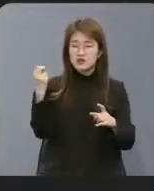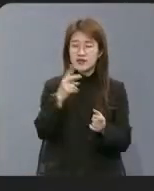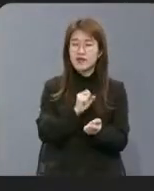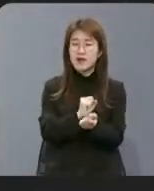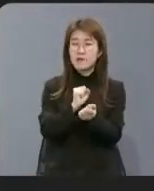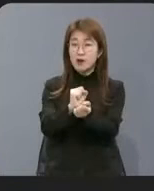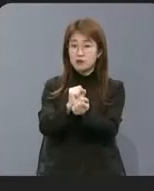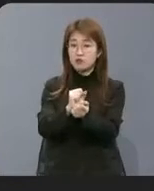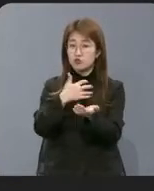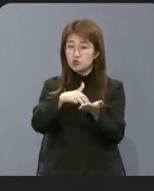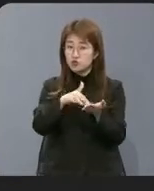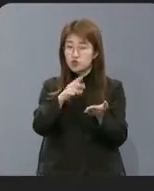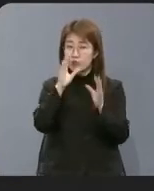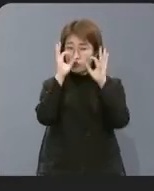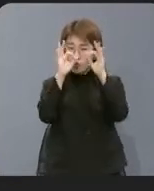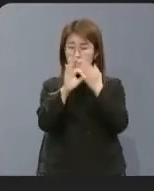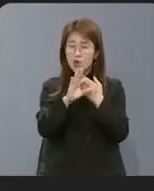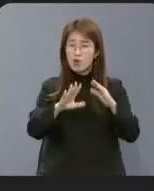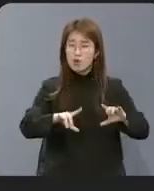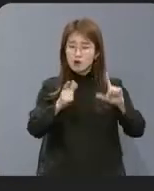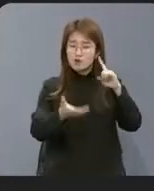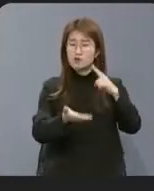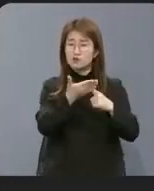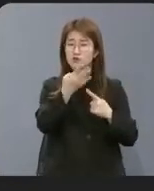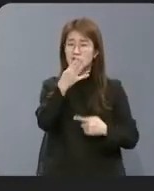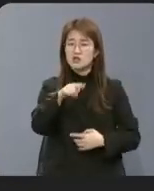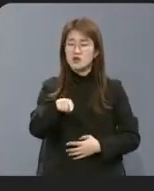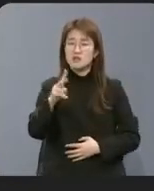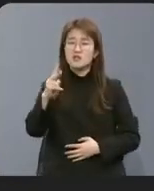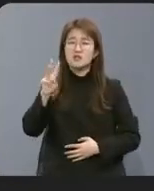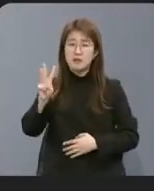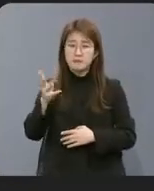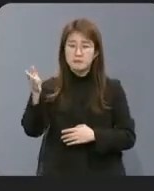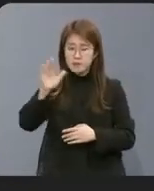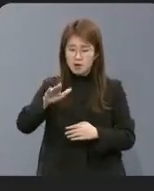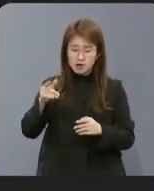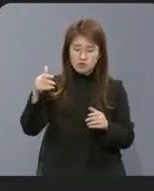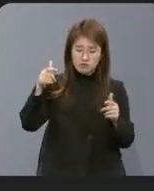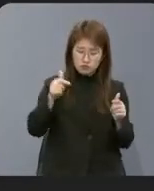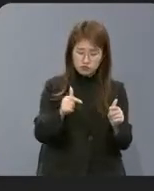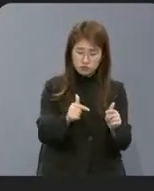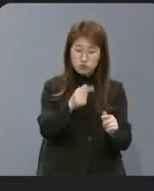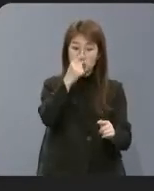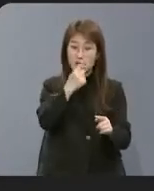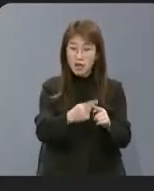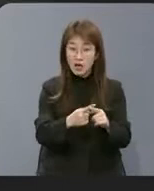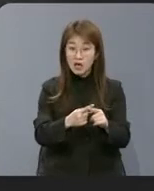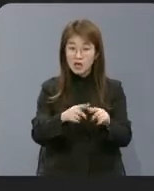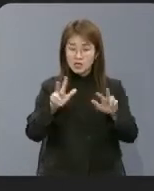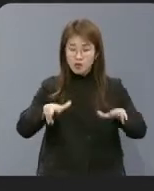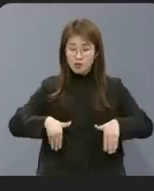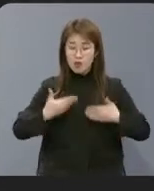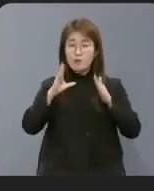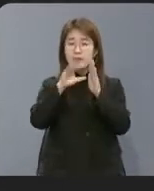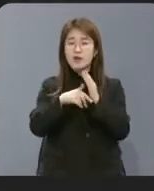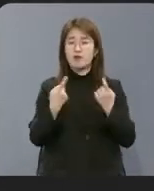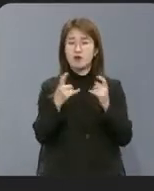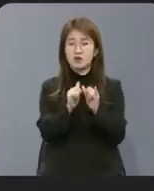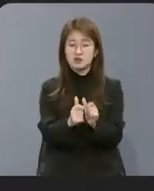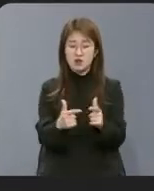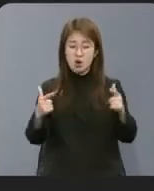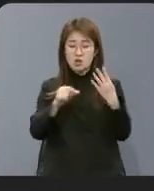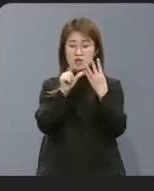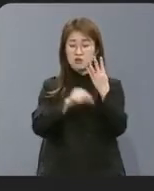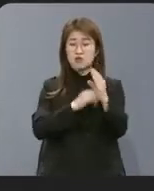지수는 올해 초 4.23명을 기록한 이후 꾸준히 감소해 1명을 밑돌다 봄철 관광객이 늘어난 4월